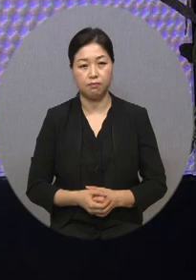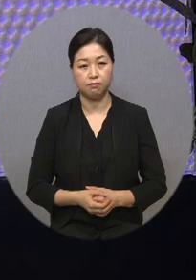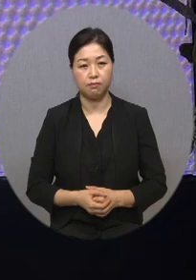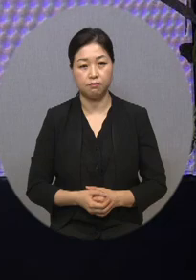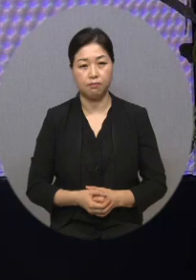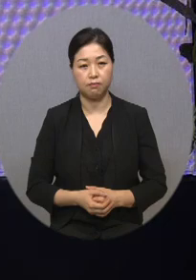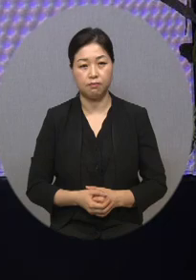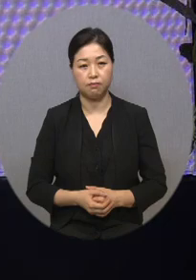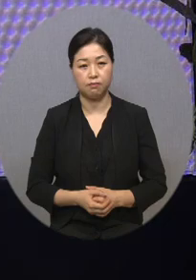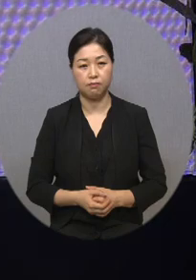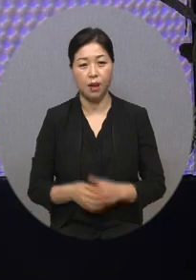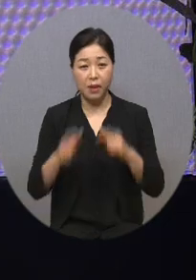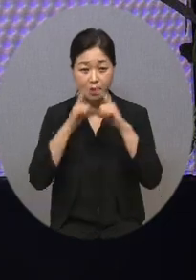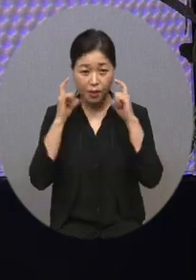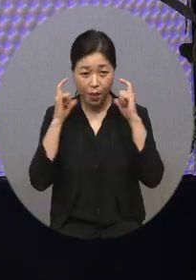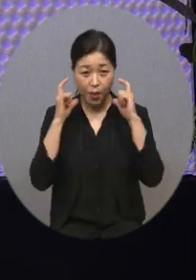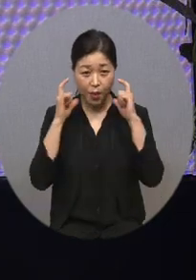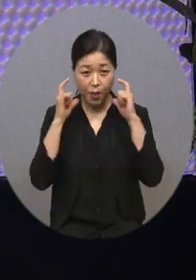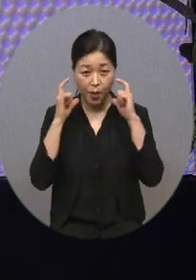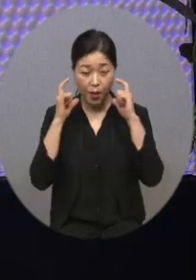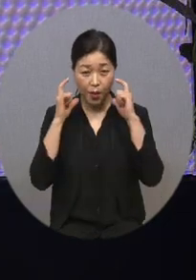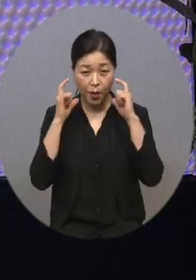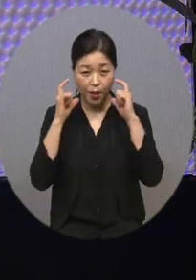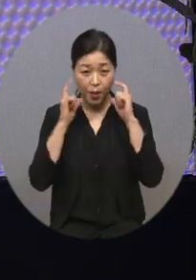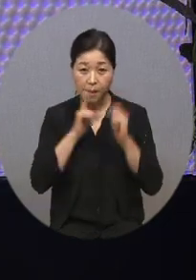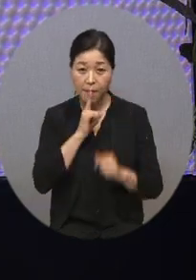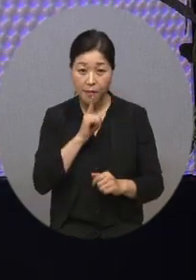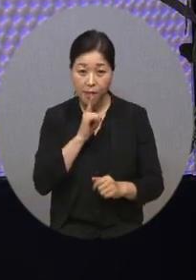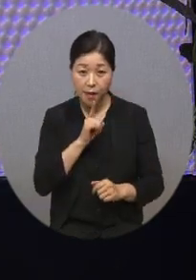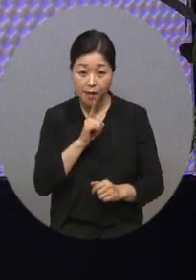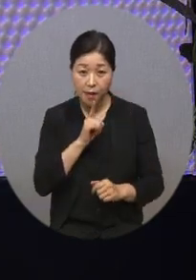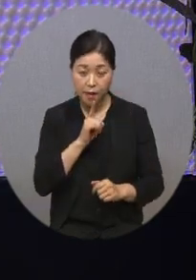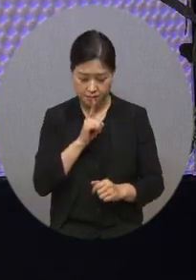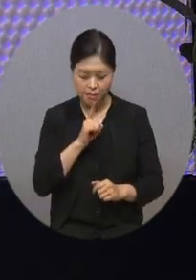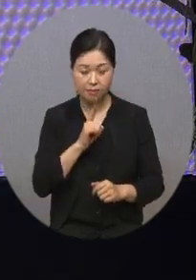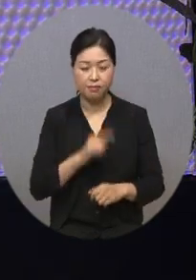마스크 쓰고. 네, 마스크 쓰고 하십시오.